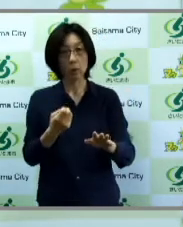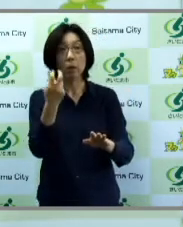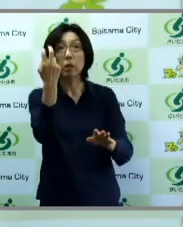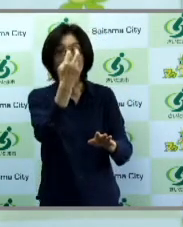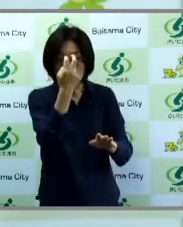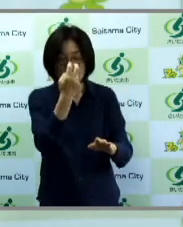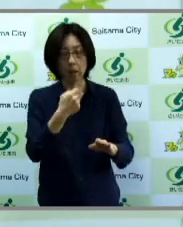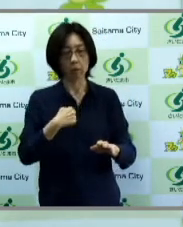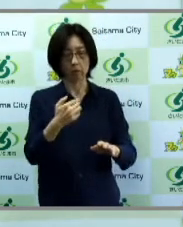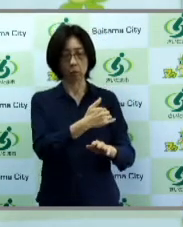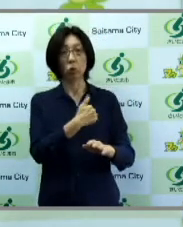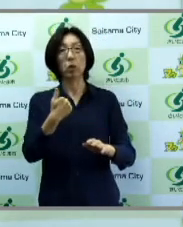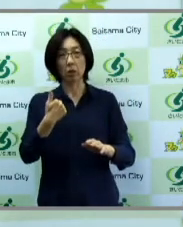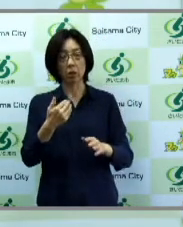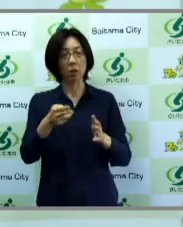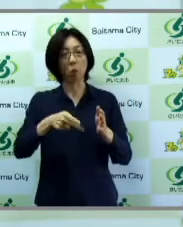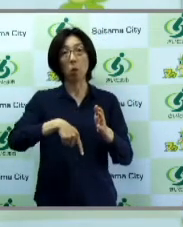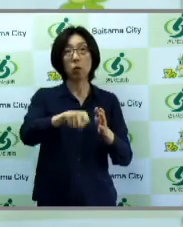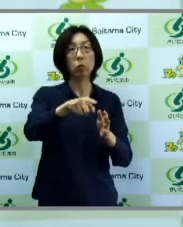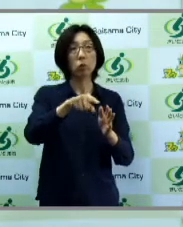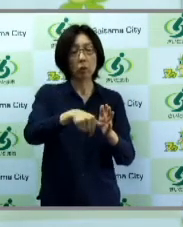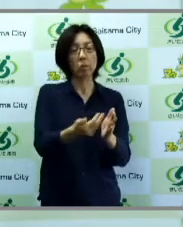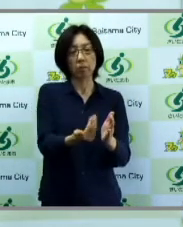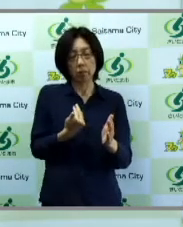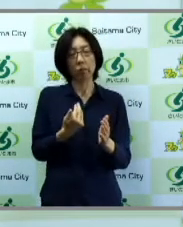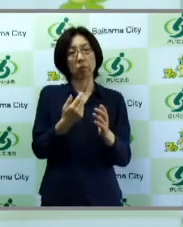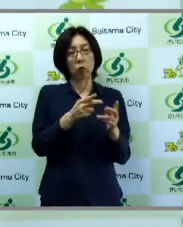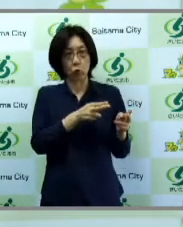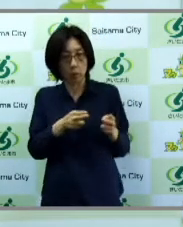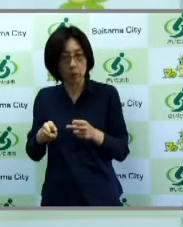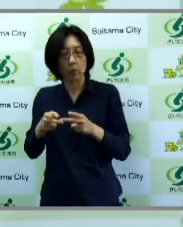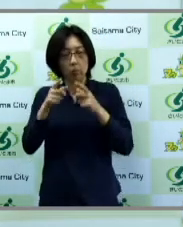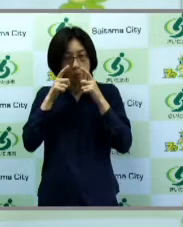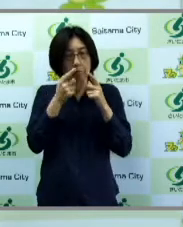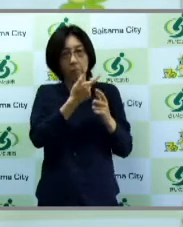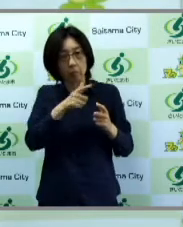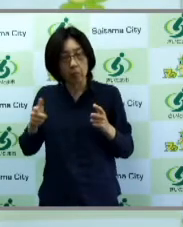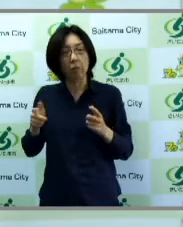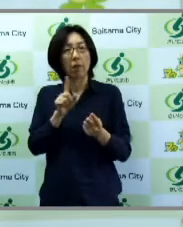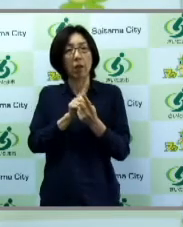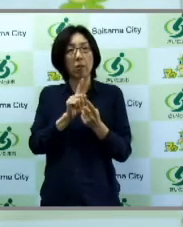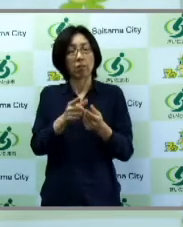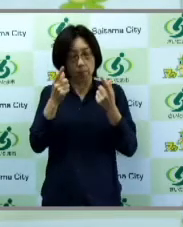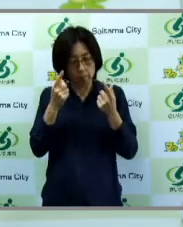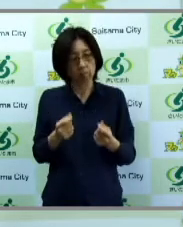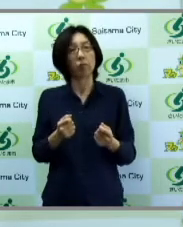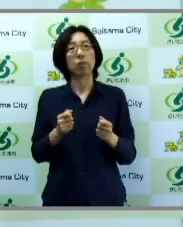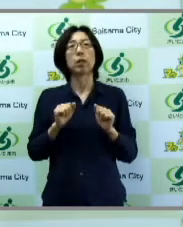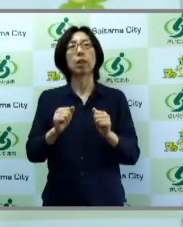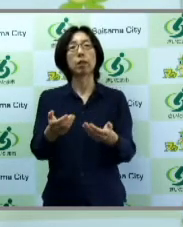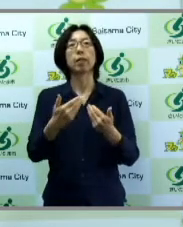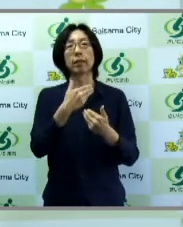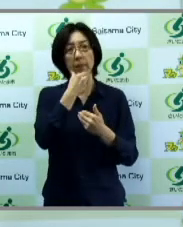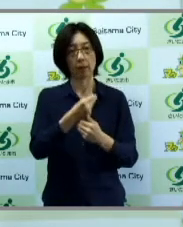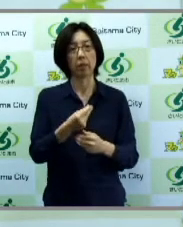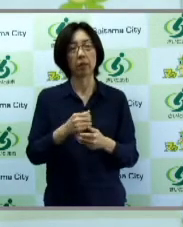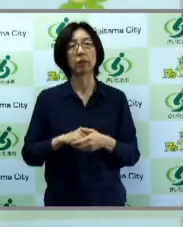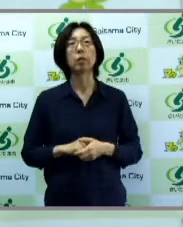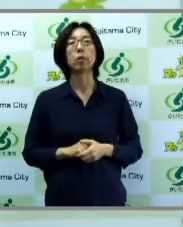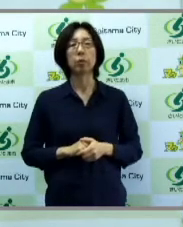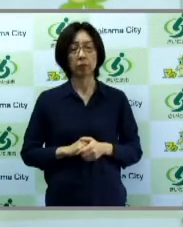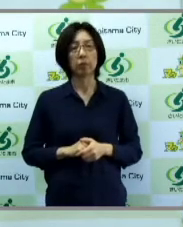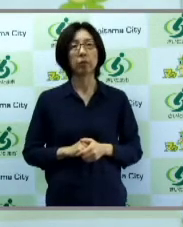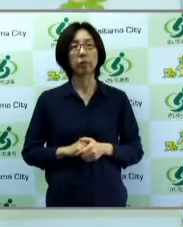方、こういったものをですね、十分考えて取り組んでいただきたいというふうに思っているところであります